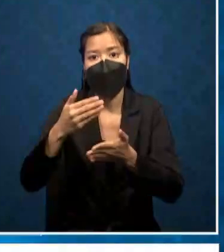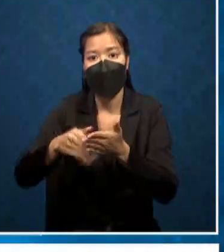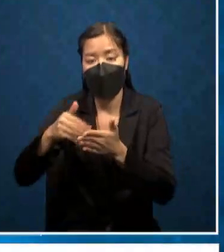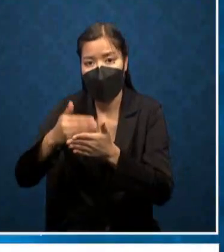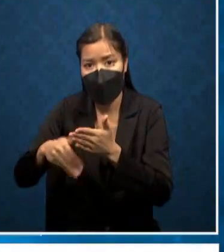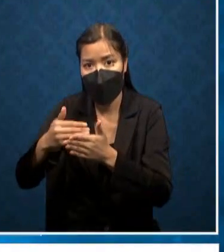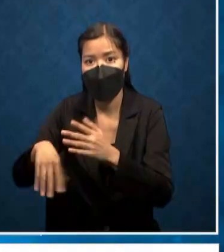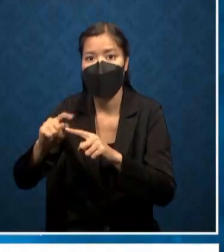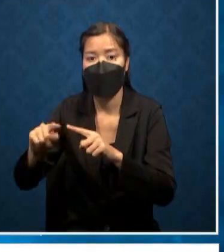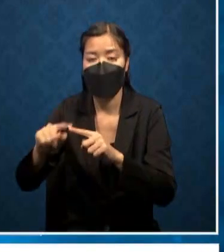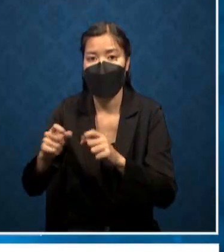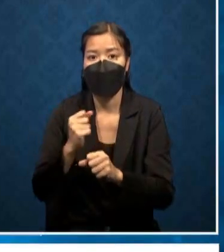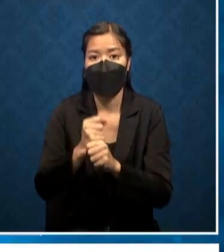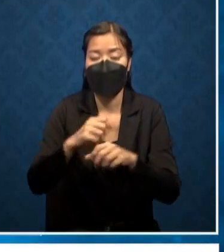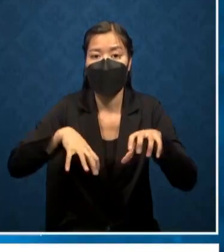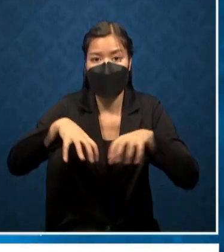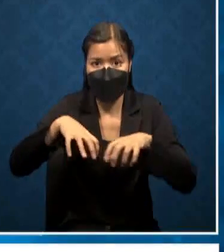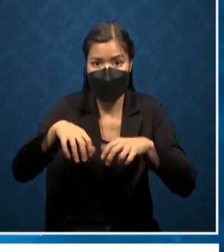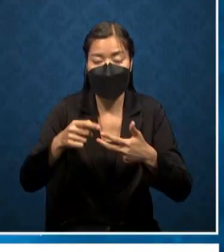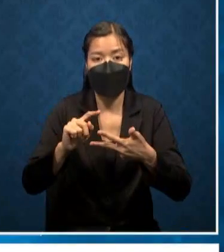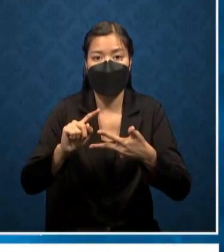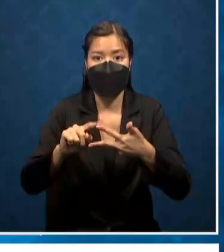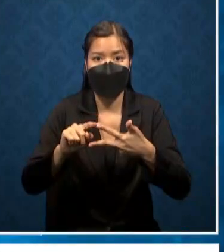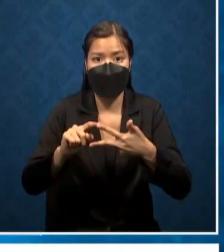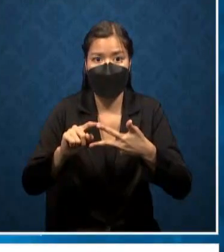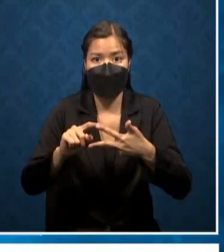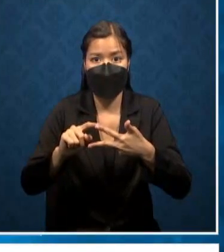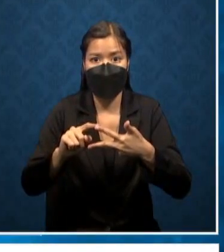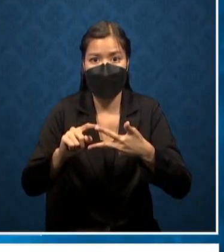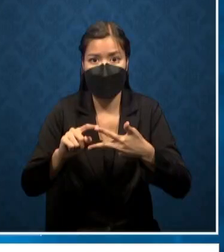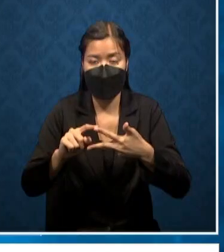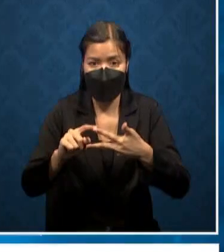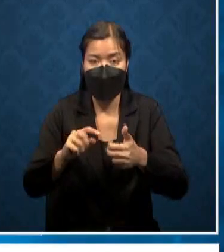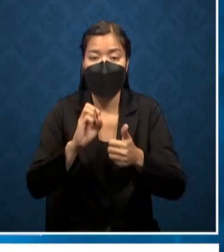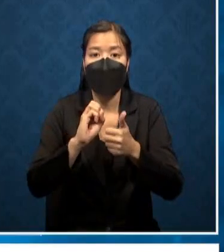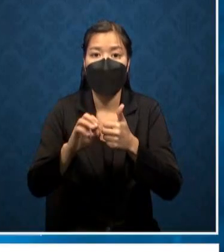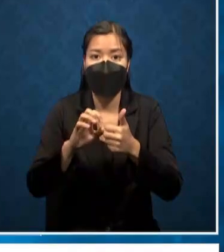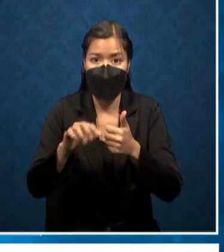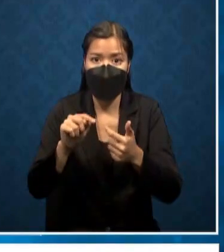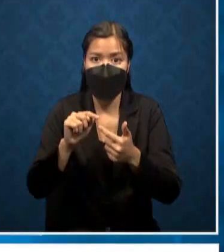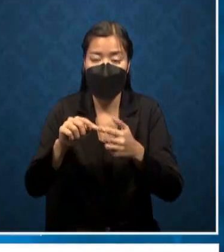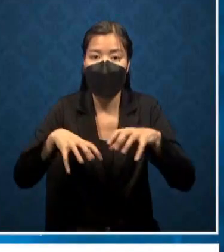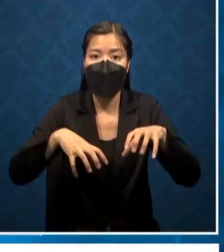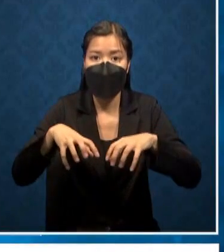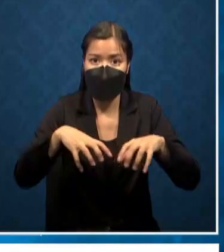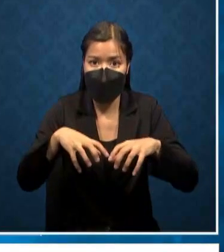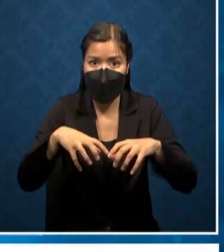การ2ข้อสังเกตและข้อเสนอแนะเพื่อการพัฒนาประสิทธิภาพการดำเนินง